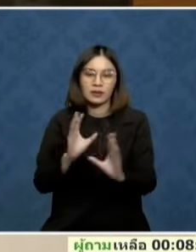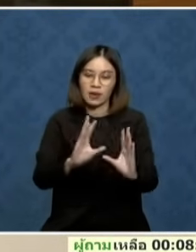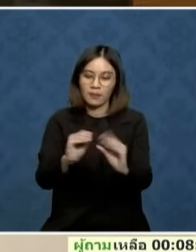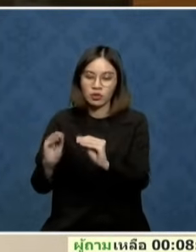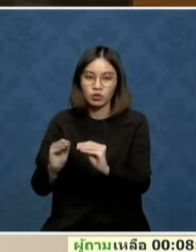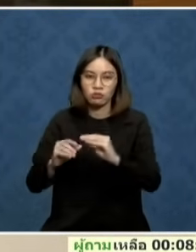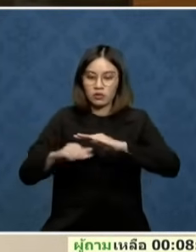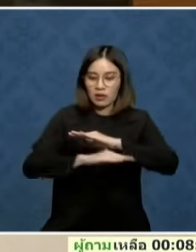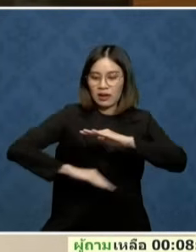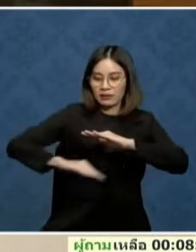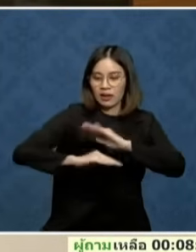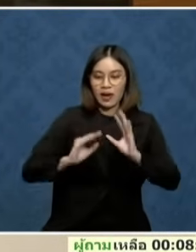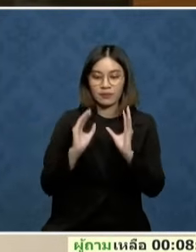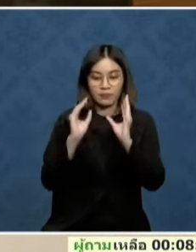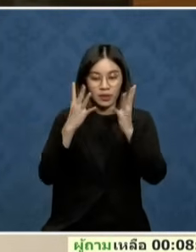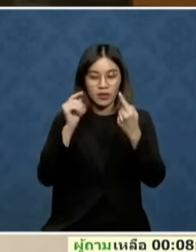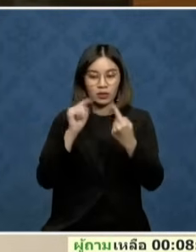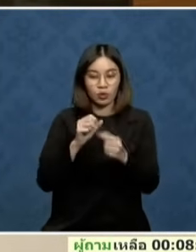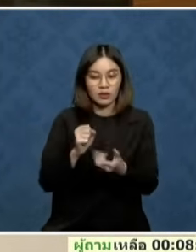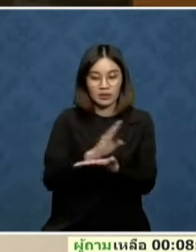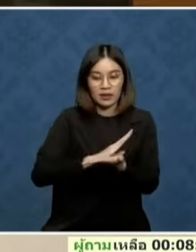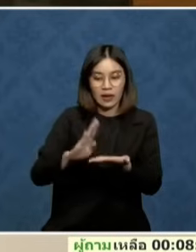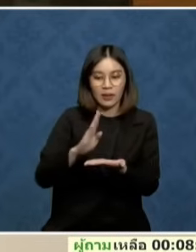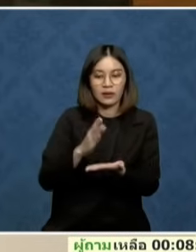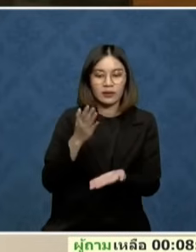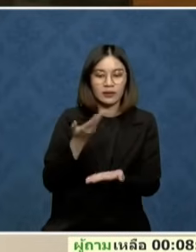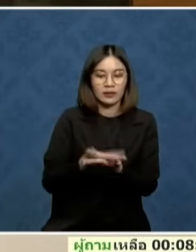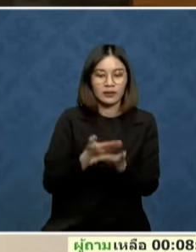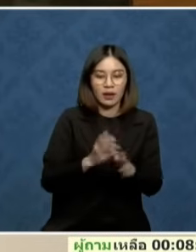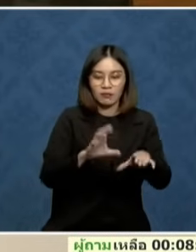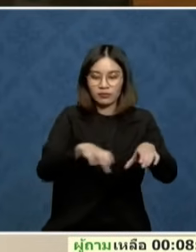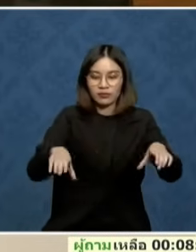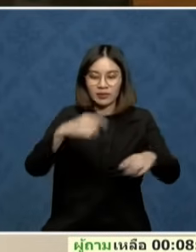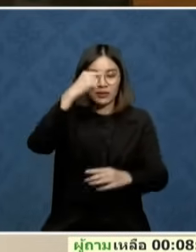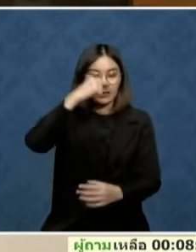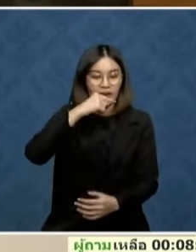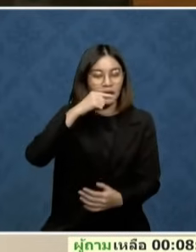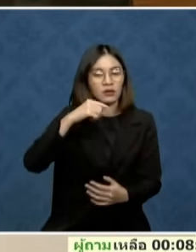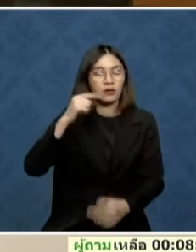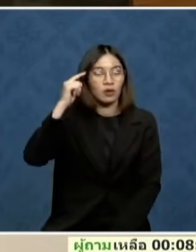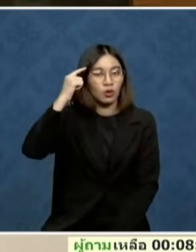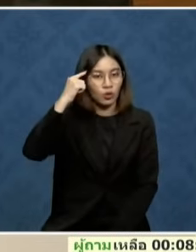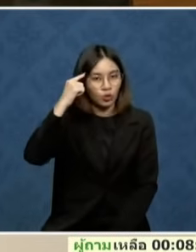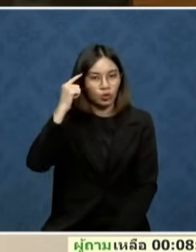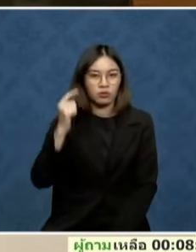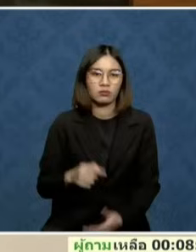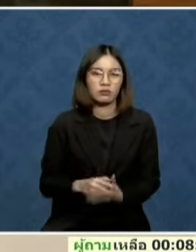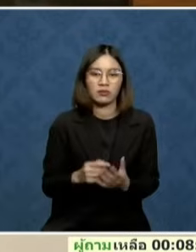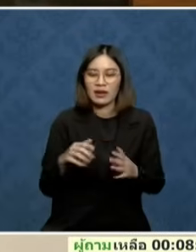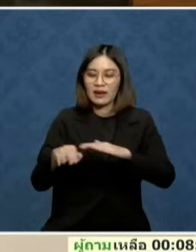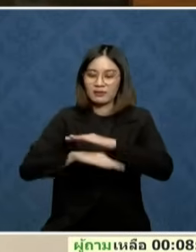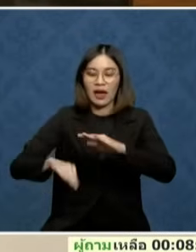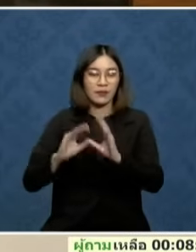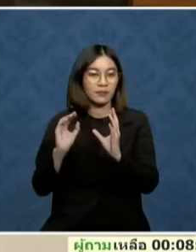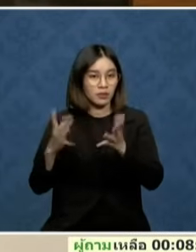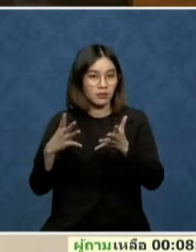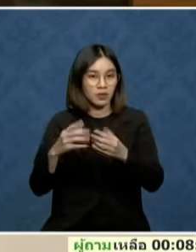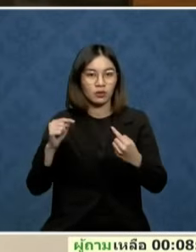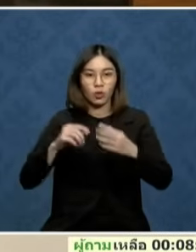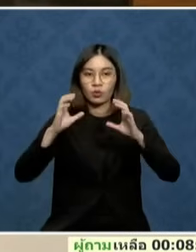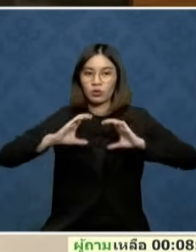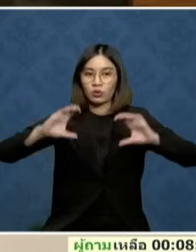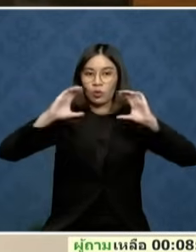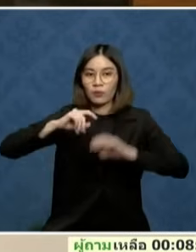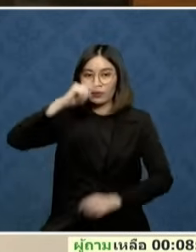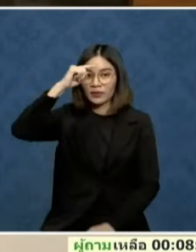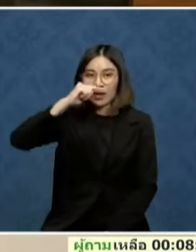และไม่มีหลักฐานระบุว่าสถาบันการเงินของไทยรับรู้เกี่ยวกับกรณีดังกล่าวและทางการไทย